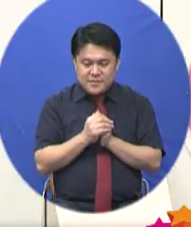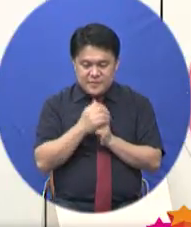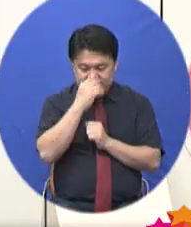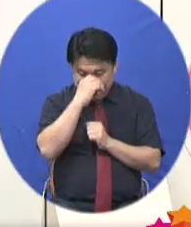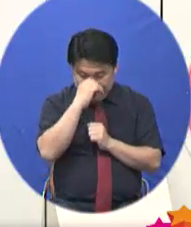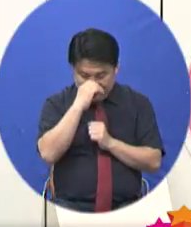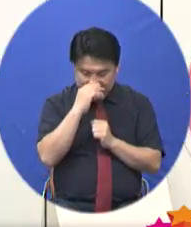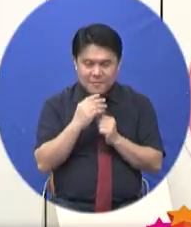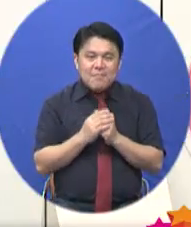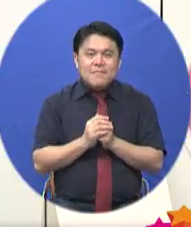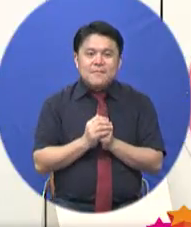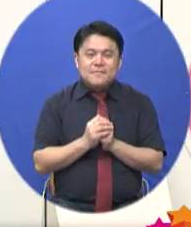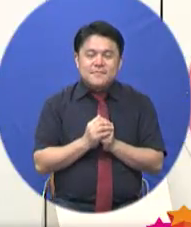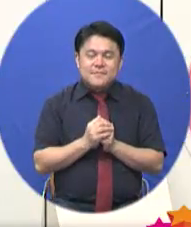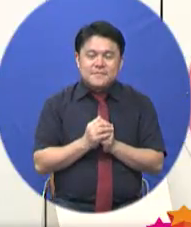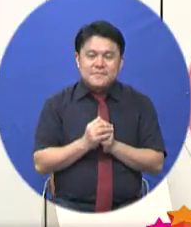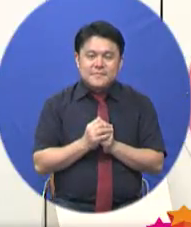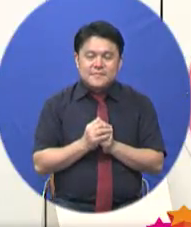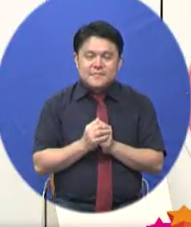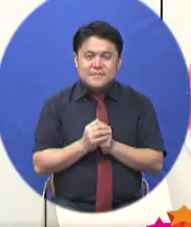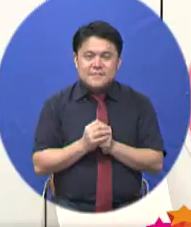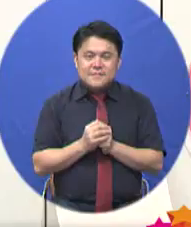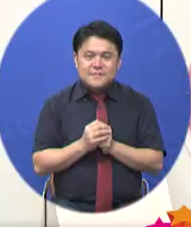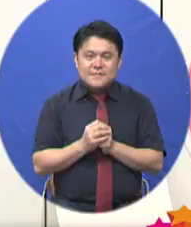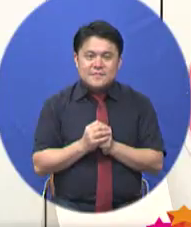한번 네. 이렇게 하시려고 네.